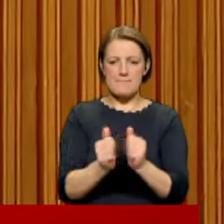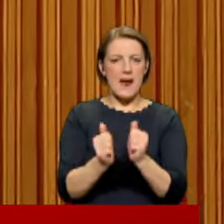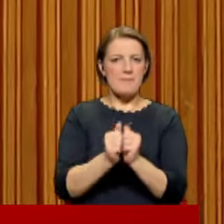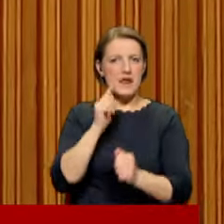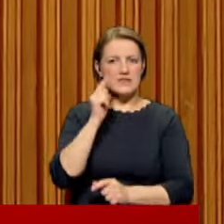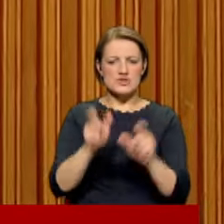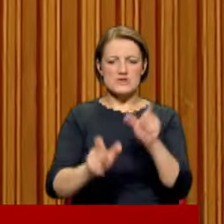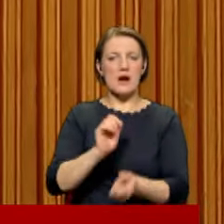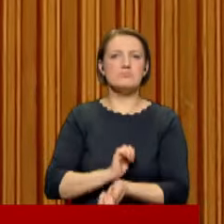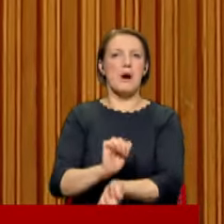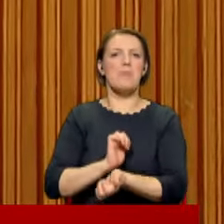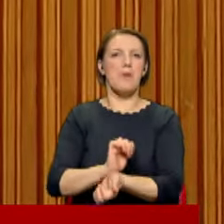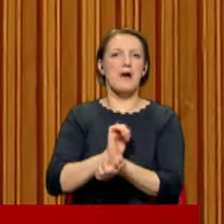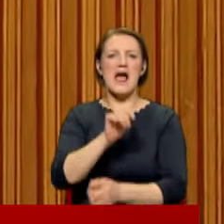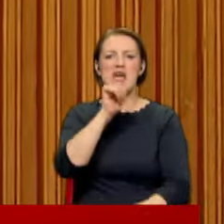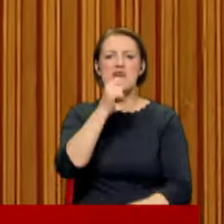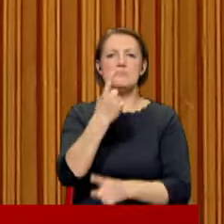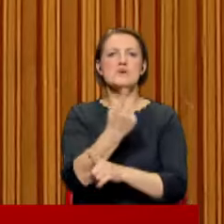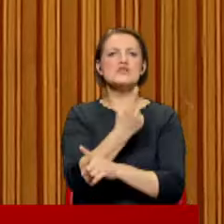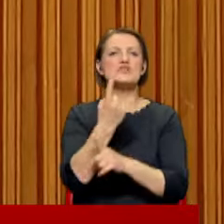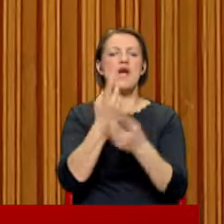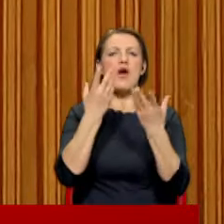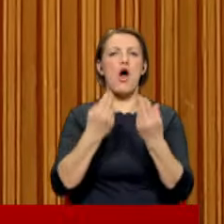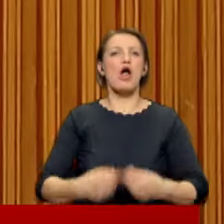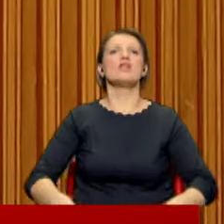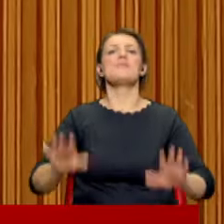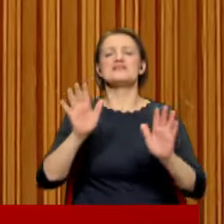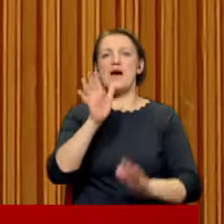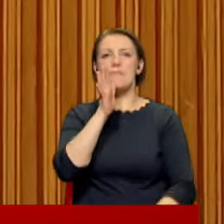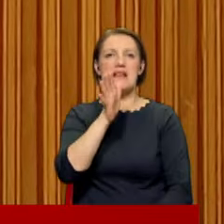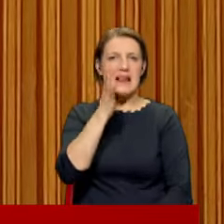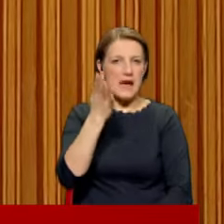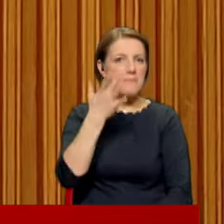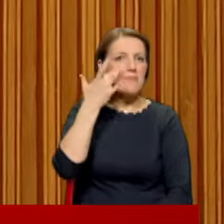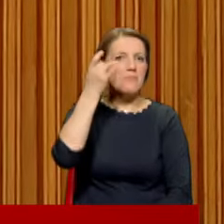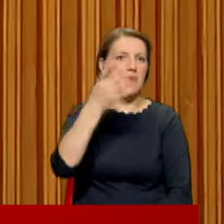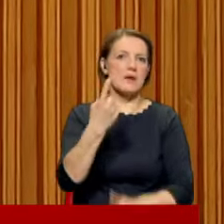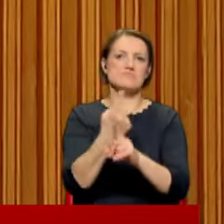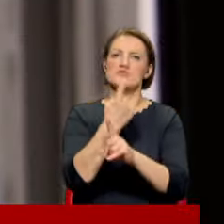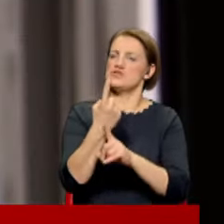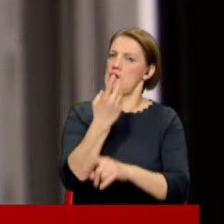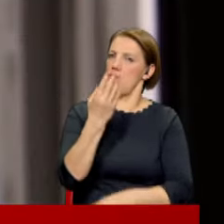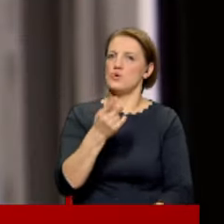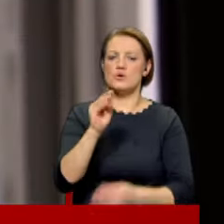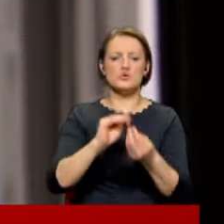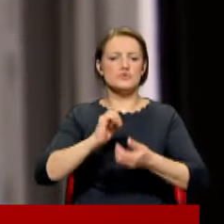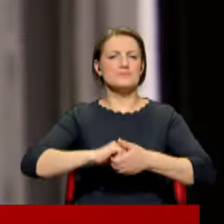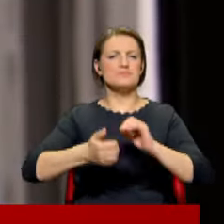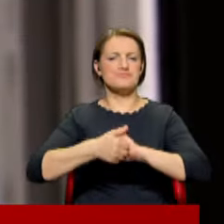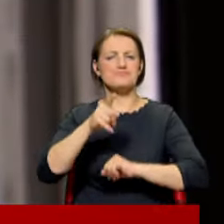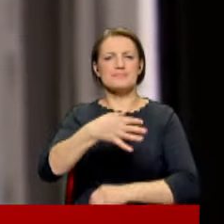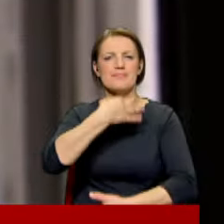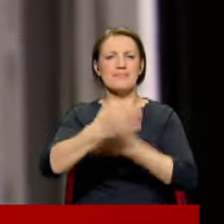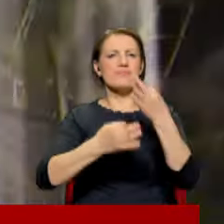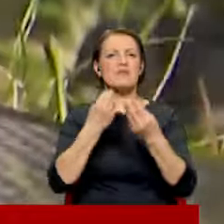beraberindekiler tutuklanıyor. Hiçbir şey olmasa bile belli ki bir şeyler oluyor. Suç örgütü aleyhine ifade